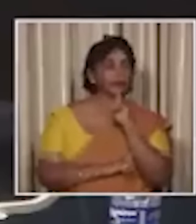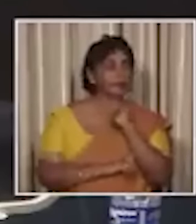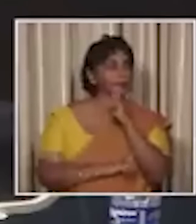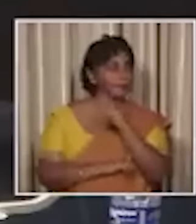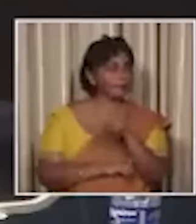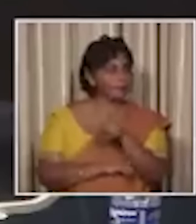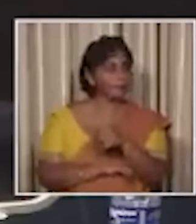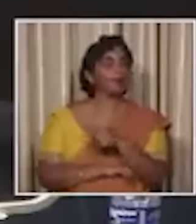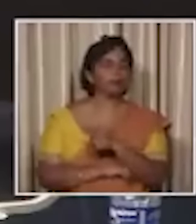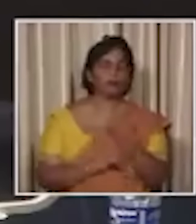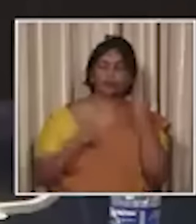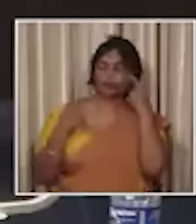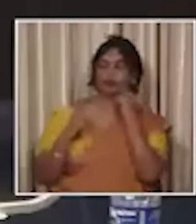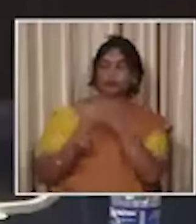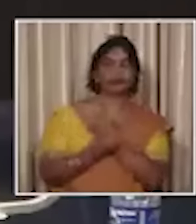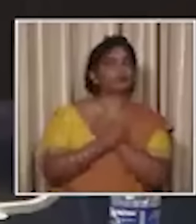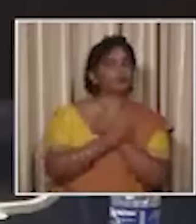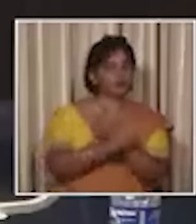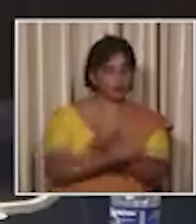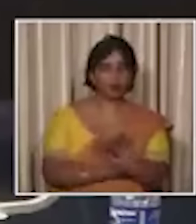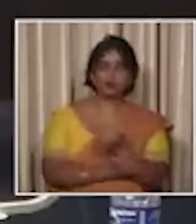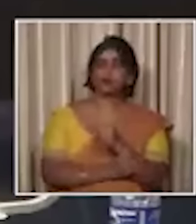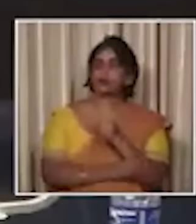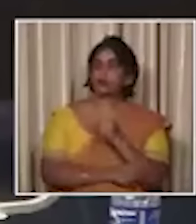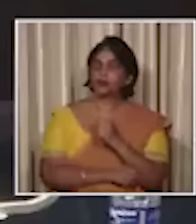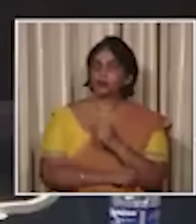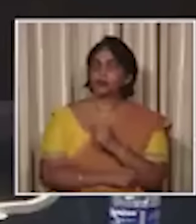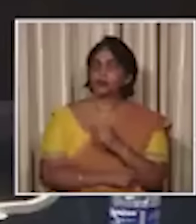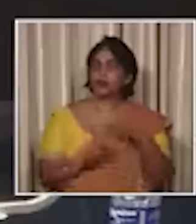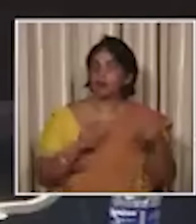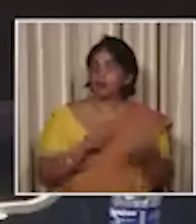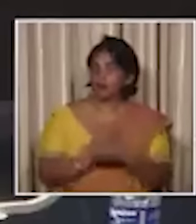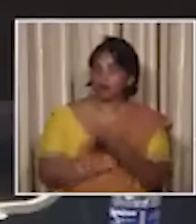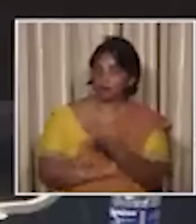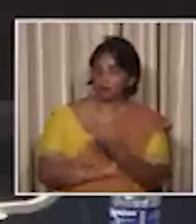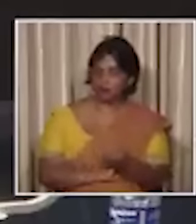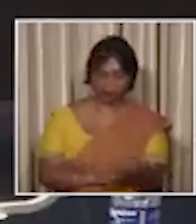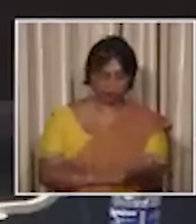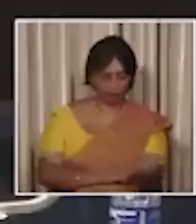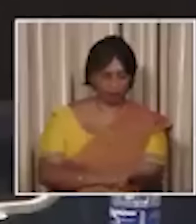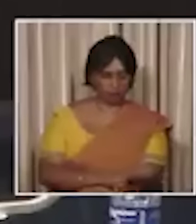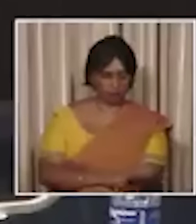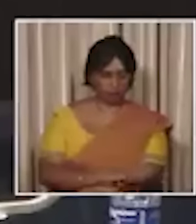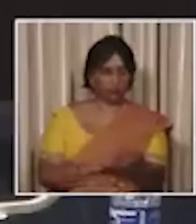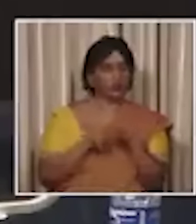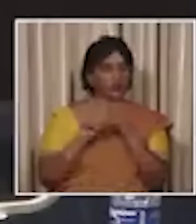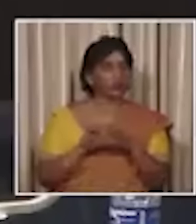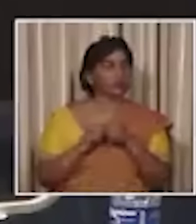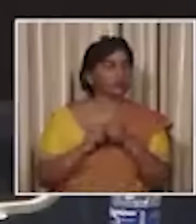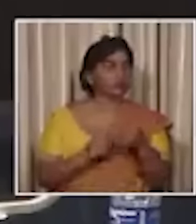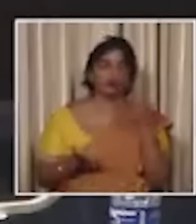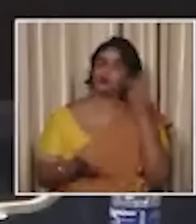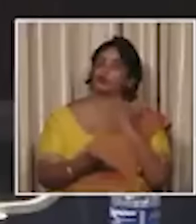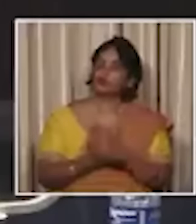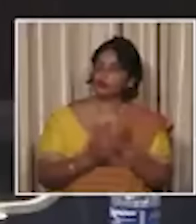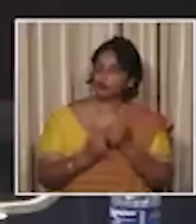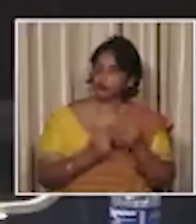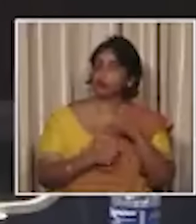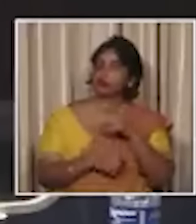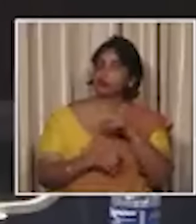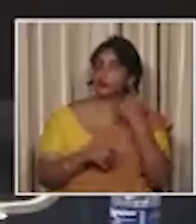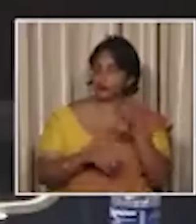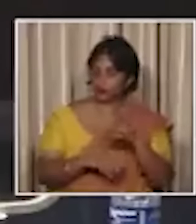இந்த நிலைமை தொடருமானால் எங்களை பொறுத்தவரையிலே இந்த ஒட்டி ஆட்சிக்குள் உங்களால் இதை சீர் செய்ய முடியாது. ஒட்டி ஆட்சியை முறைமையை ஒழித்து தமிழ்